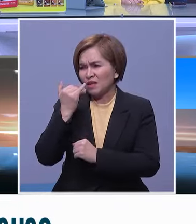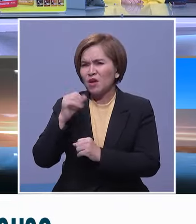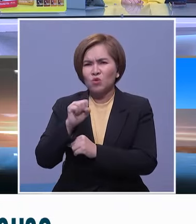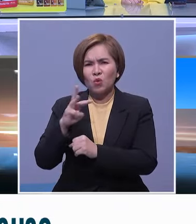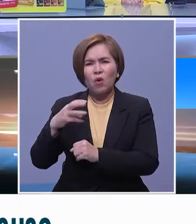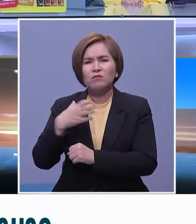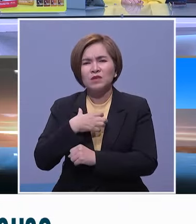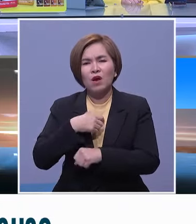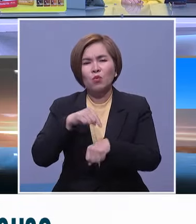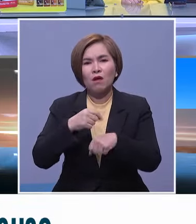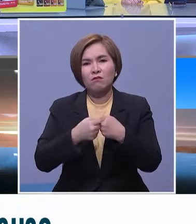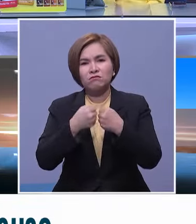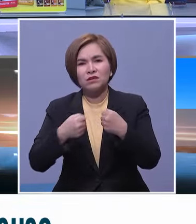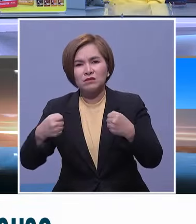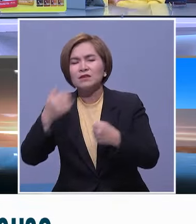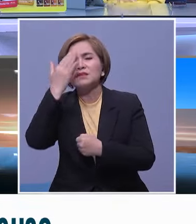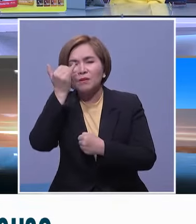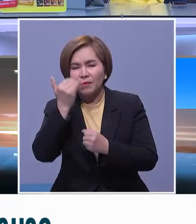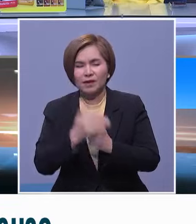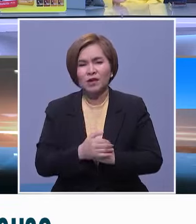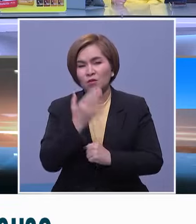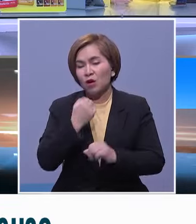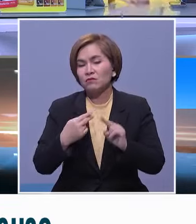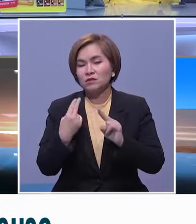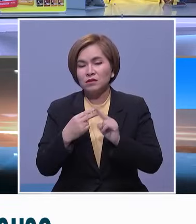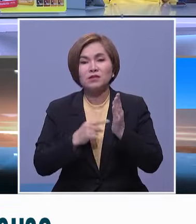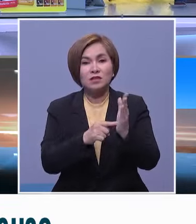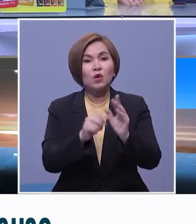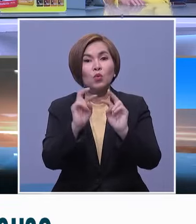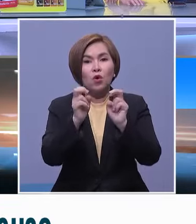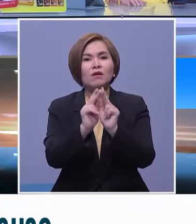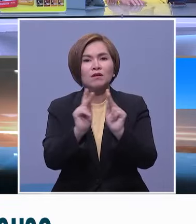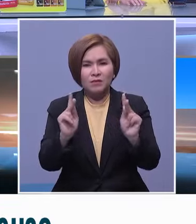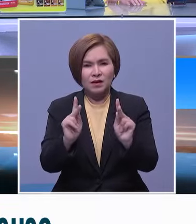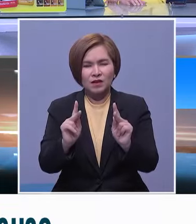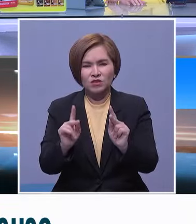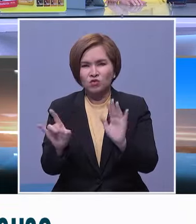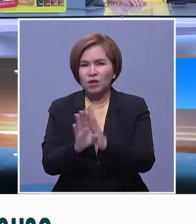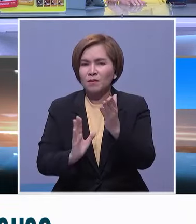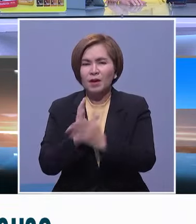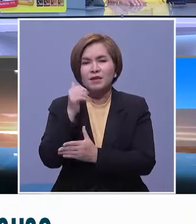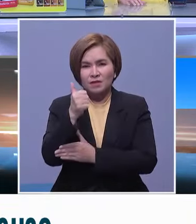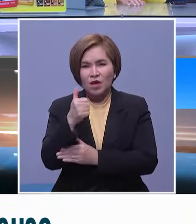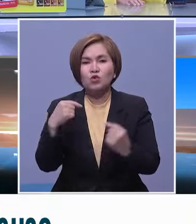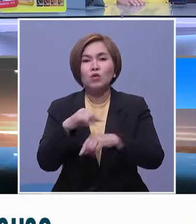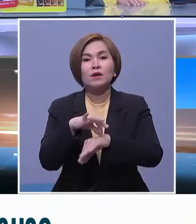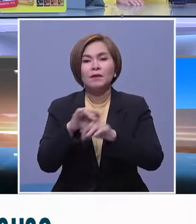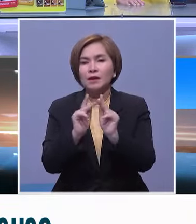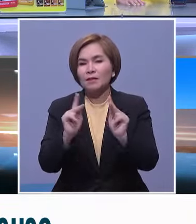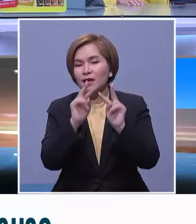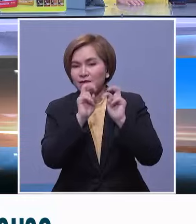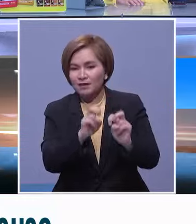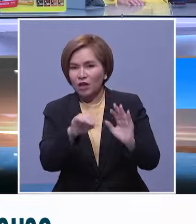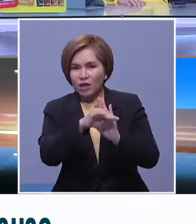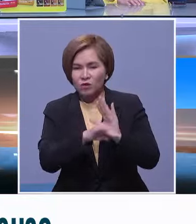พยายามเตะถ่วงไหมโดยเฉพาะการที่มีการเสนอญัตติตั้งกรรมธิการซึ่งสุดท้ายก็ตั้งได้จริงๆนะคะในการที่จะศึกษาการ